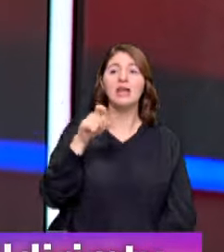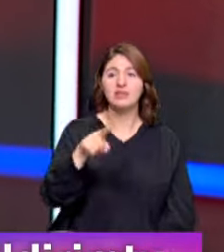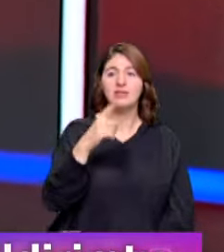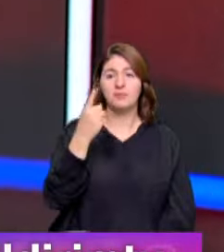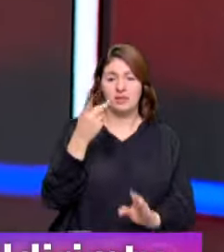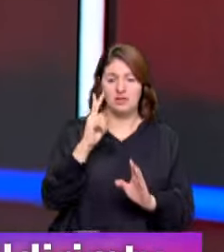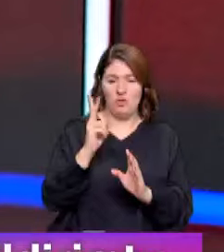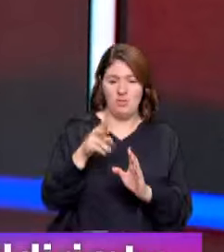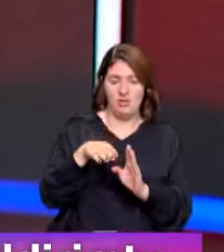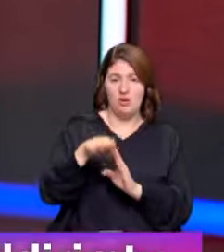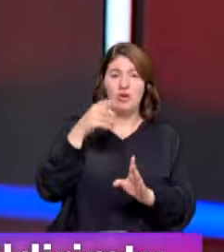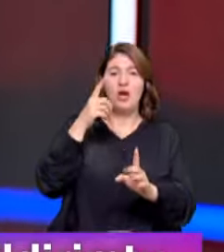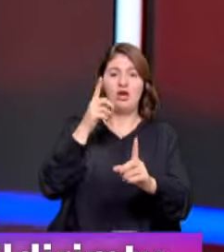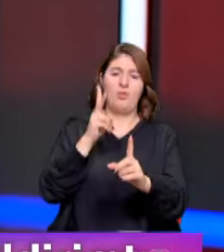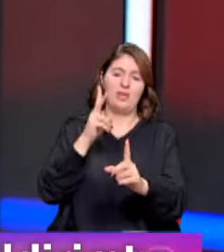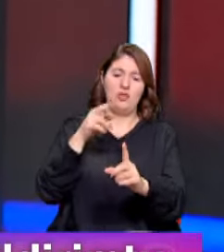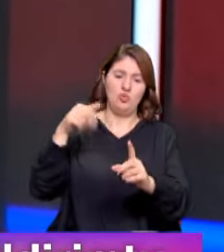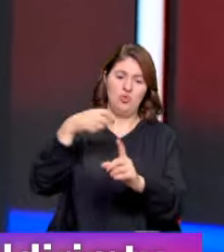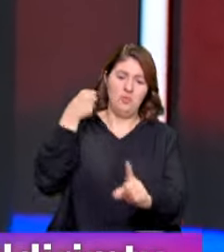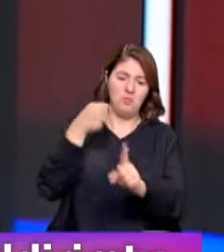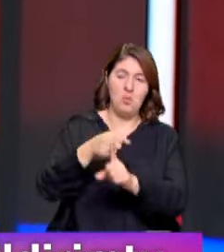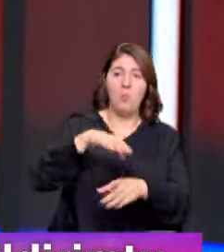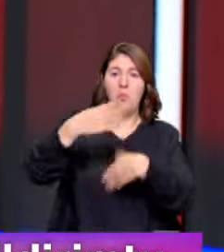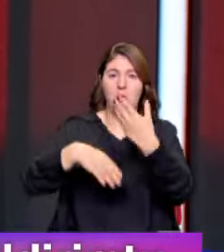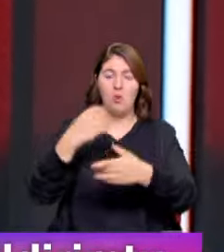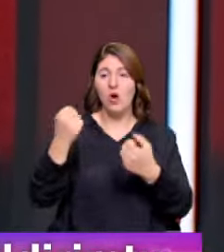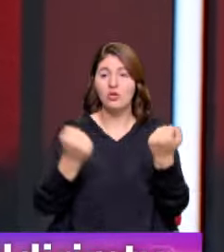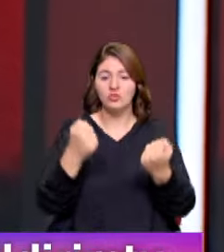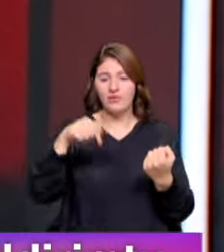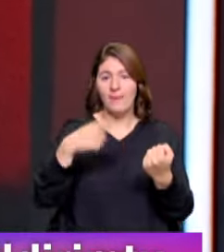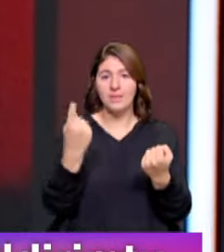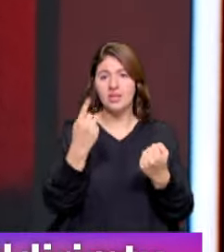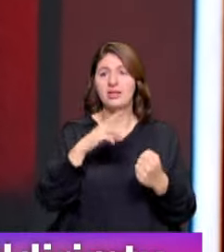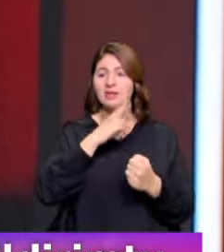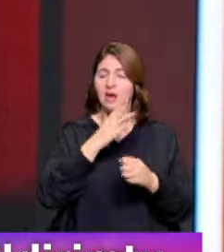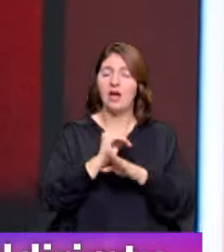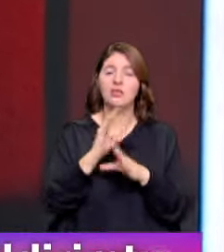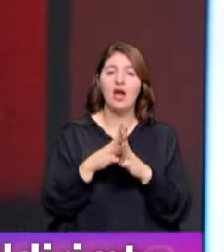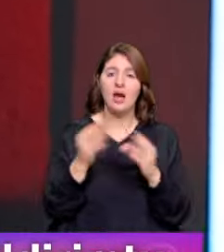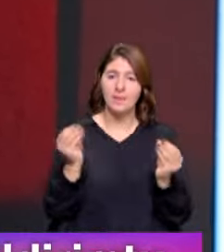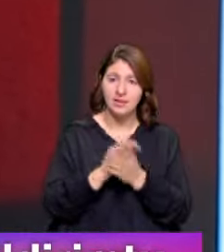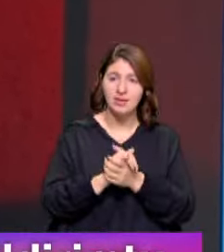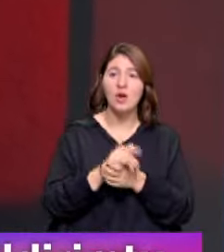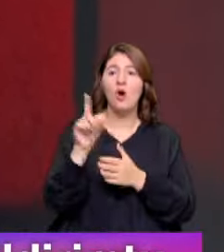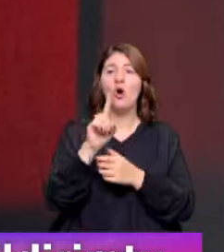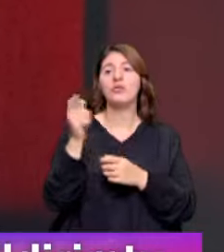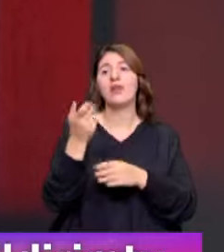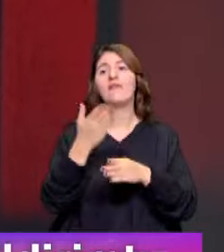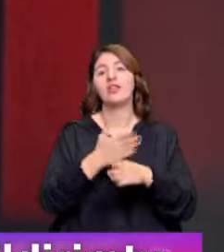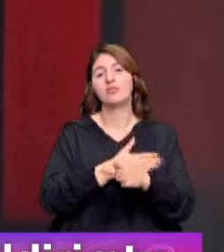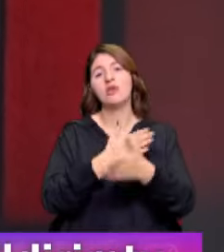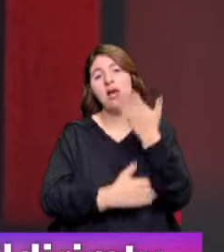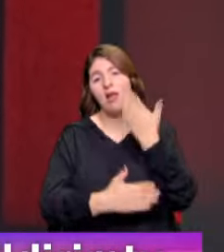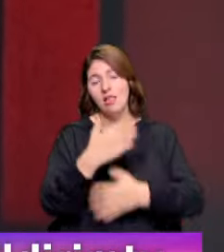yayaya çarpıp şarampole devrildi. Kazada otobüsün şoförlerinden birine yazık ki hayatını kaybetti. 10 vatandaşımız